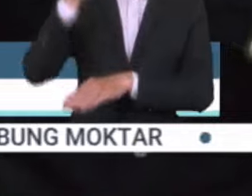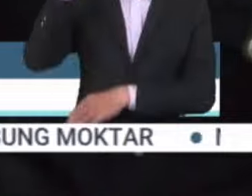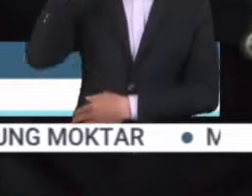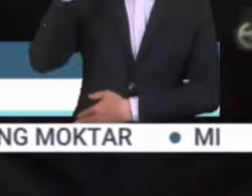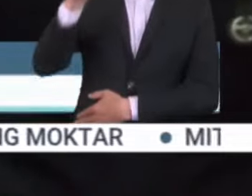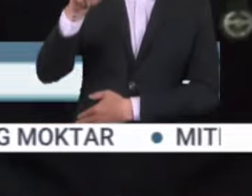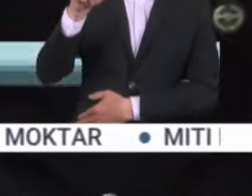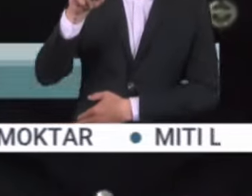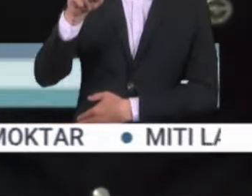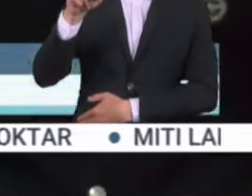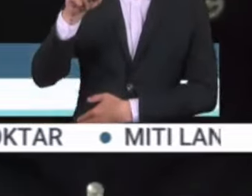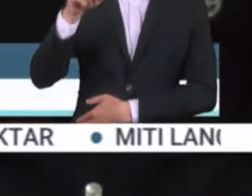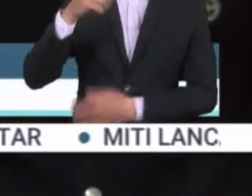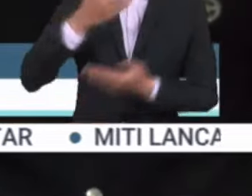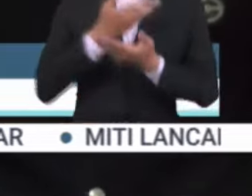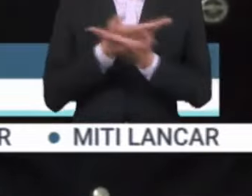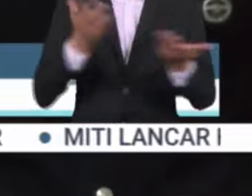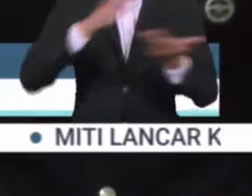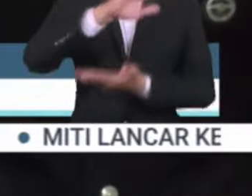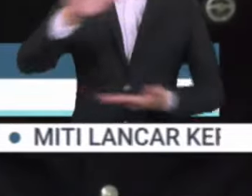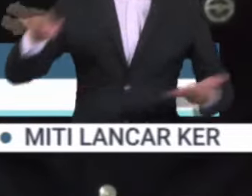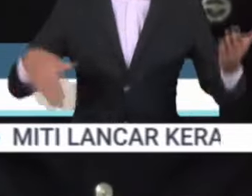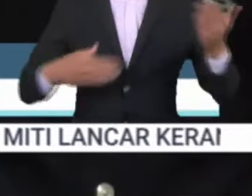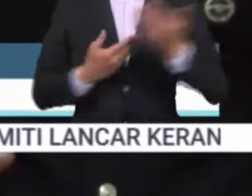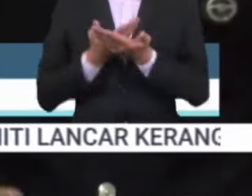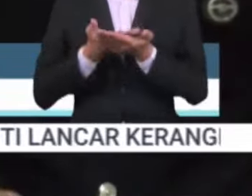kepada semua